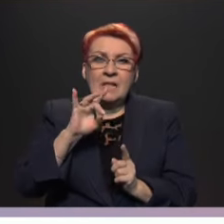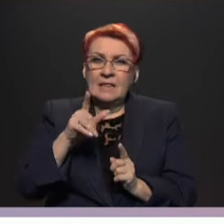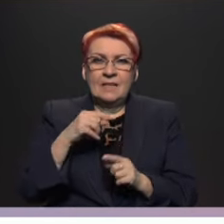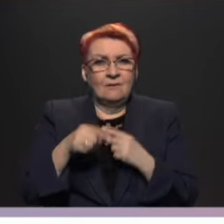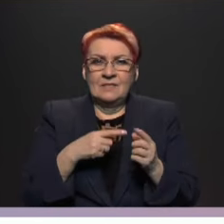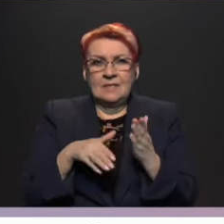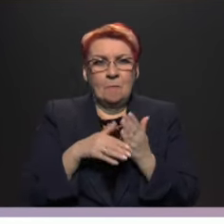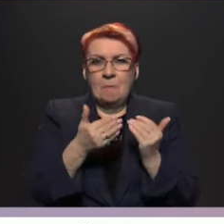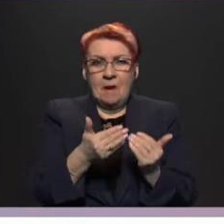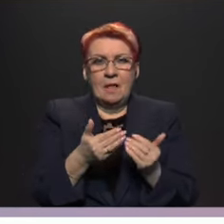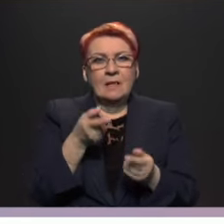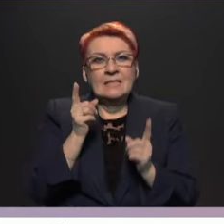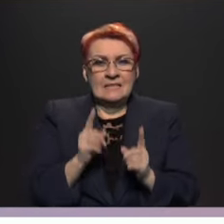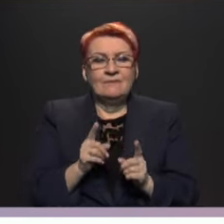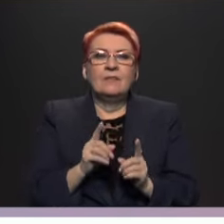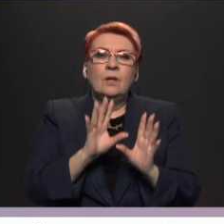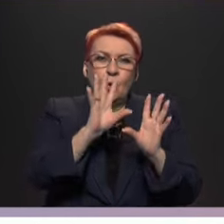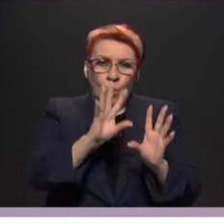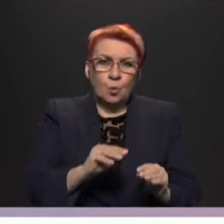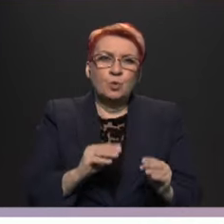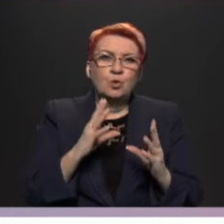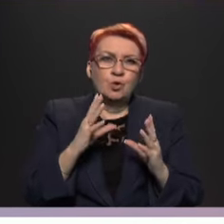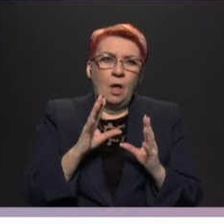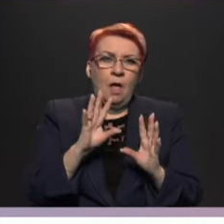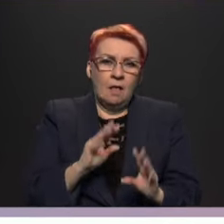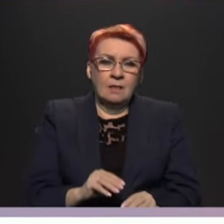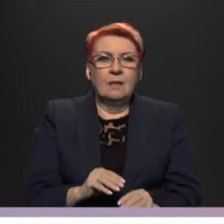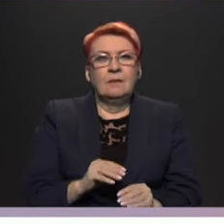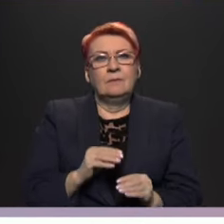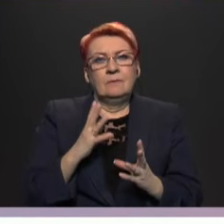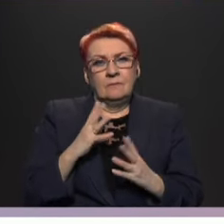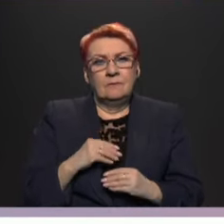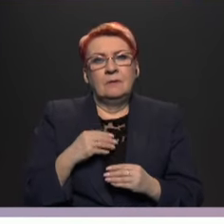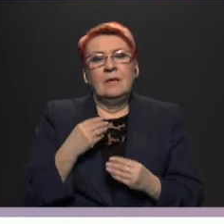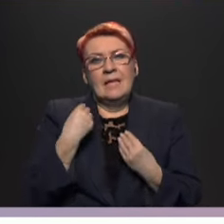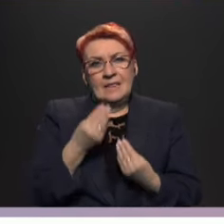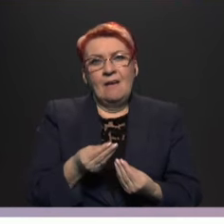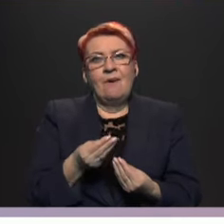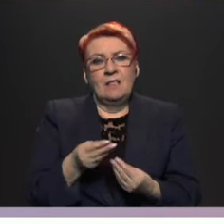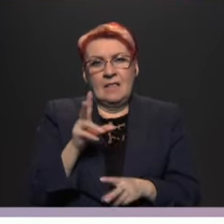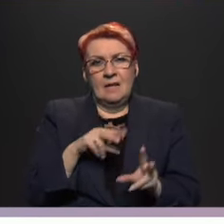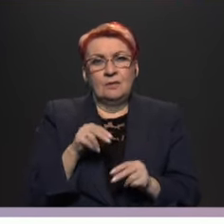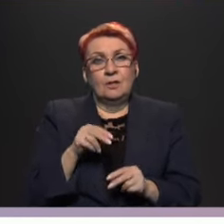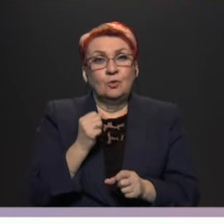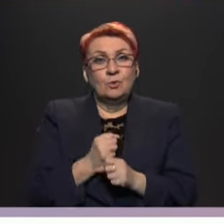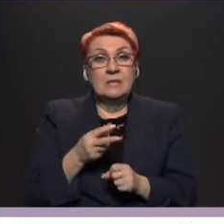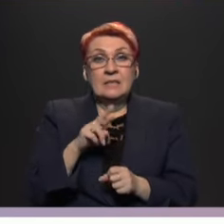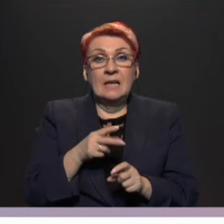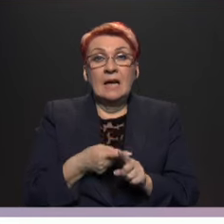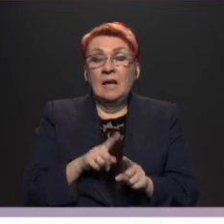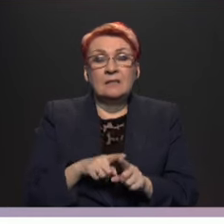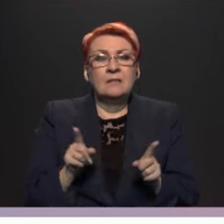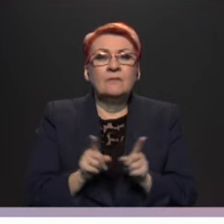помогала, действительно утешала, успокаивала, давала надежду. И делал я это все равно,